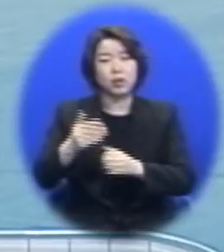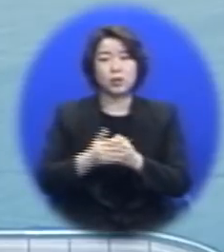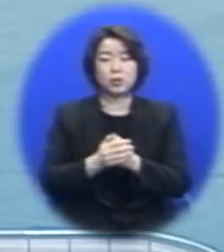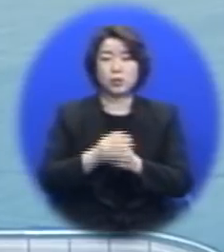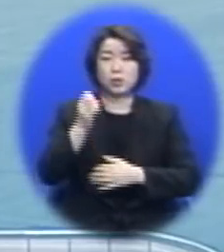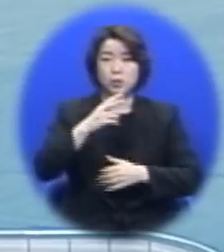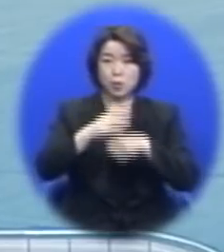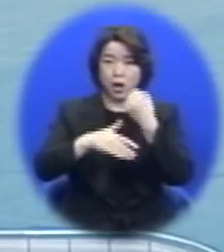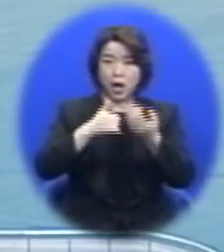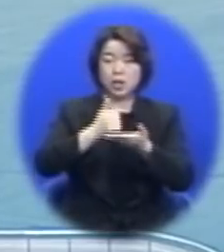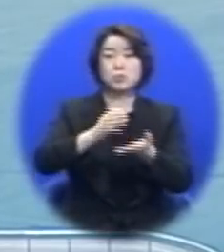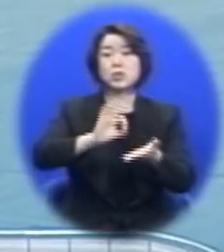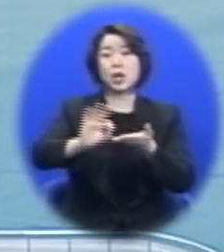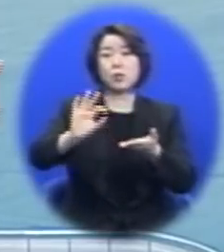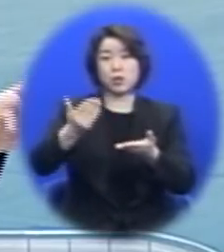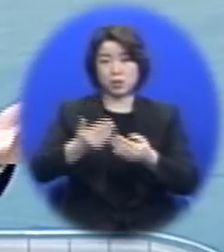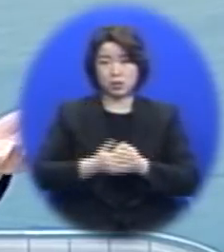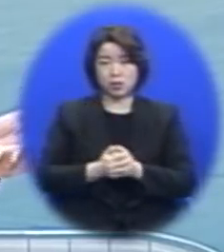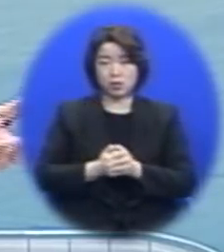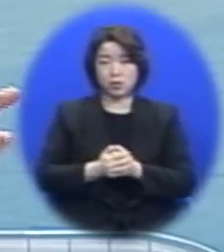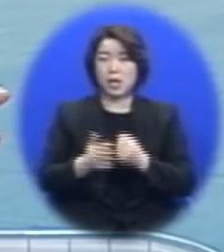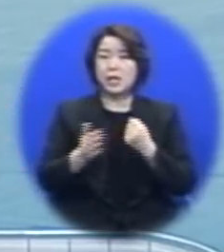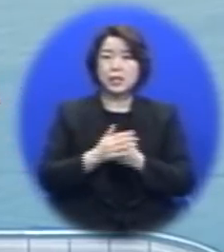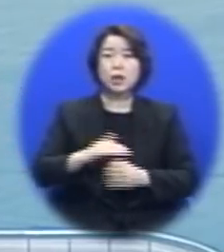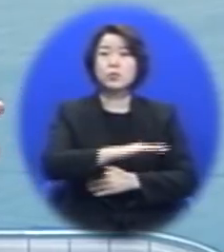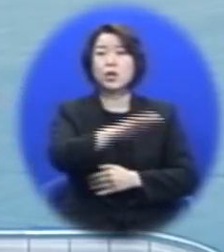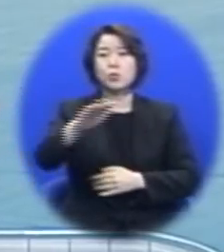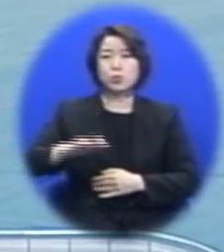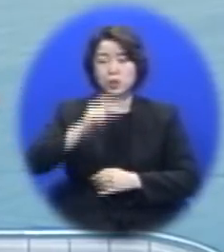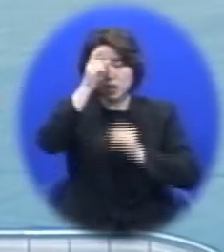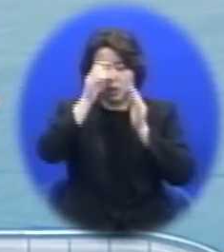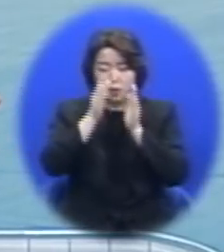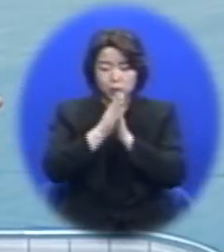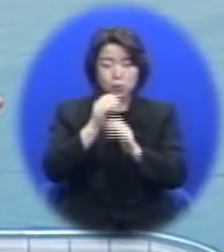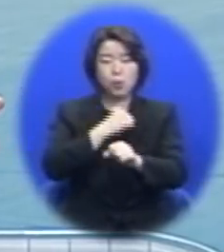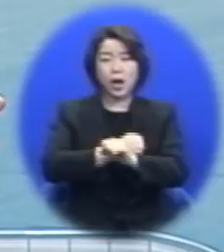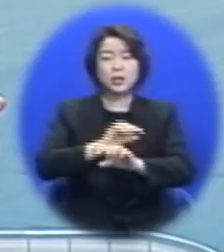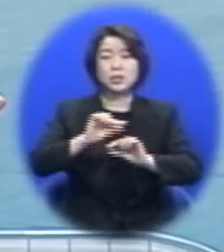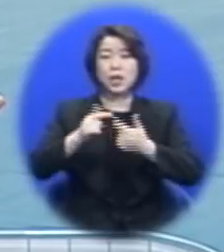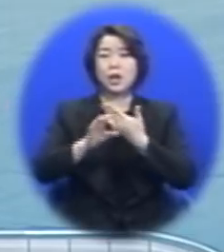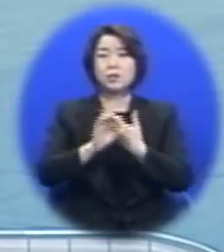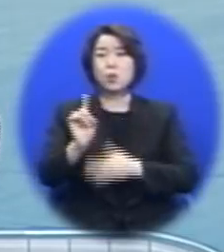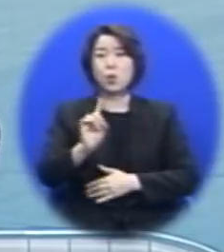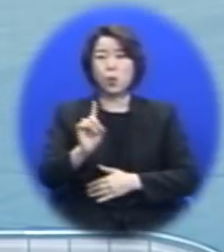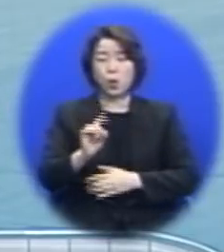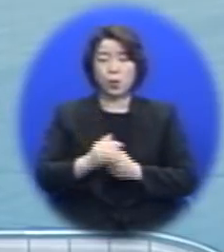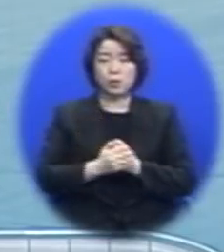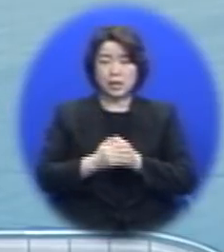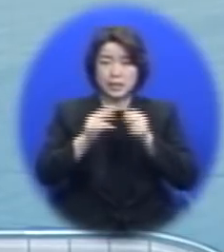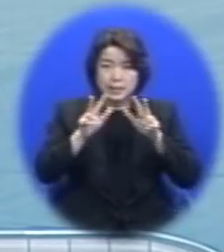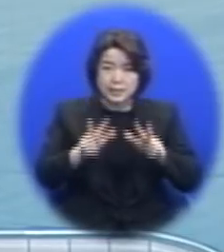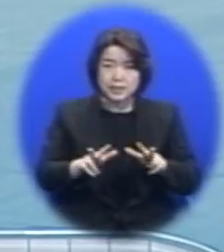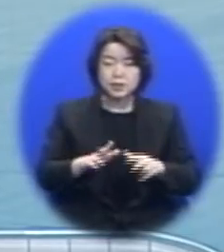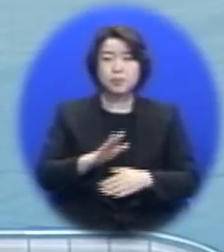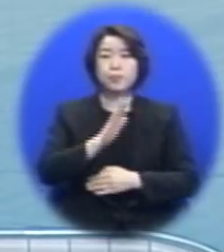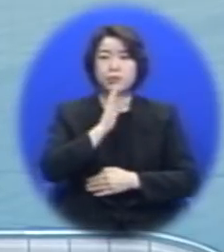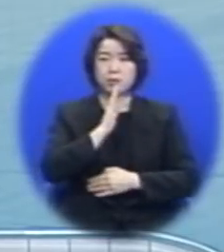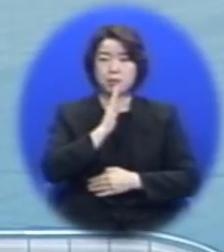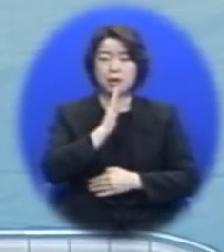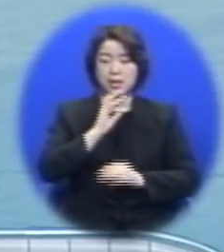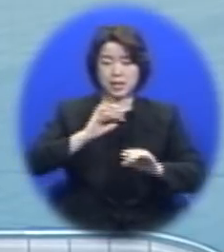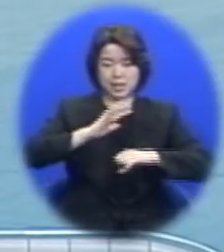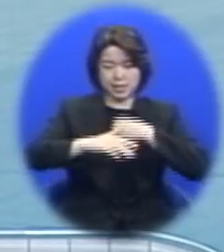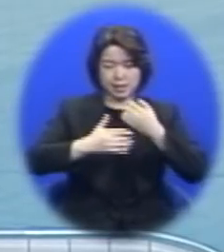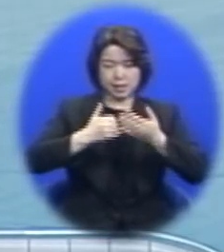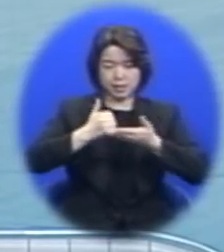하잖아요. 그러니 우리가 기도를 안 하면 어떻게 할 수 있겠어요? 지금이야말로 정말 나라를